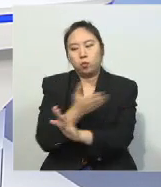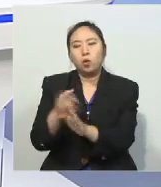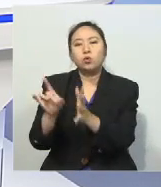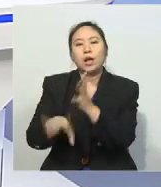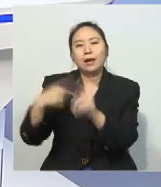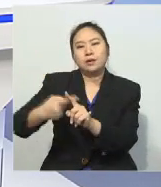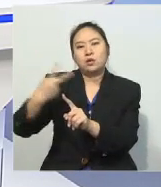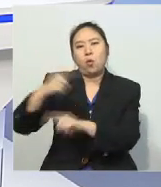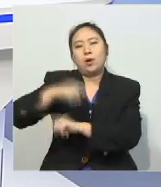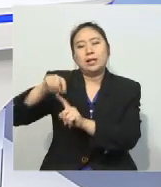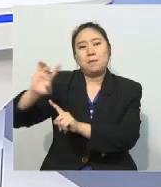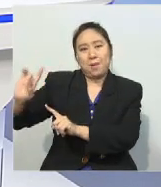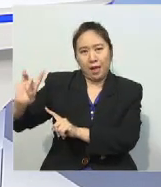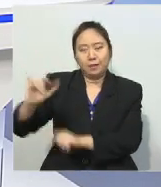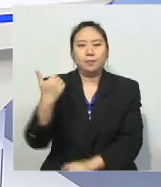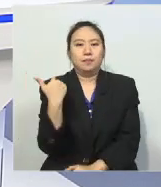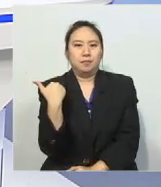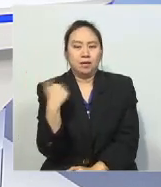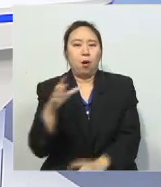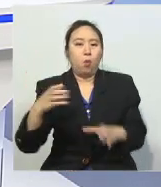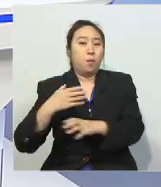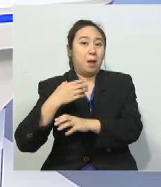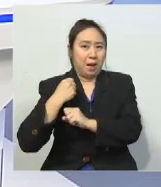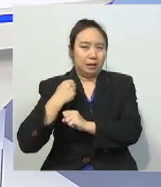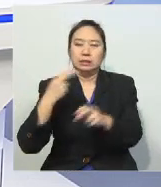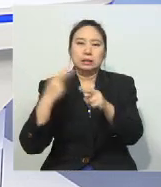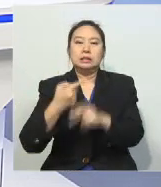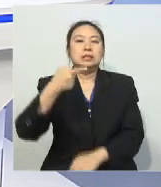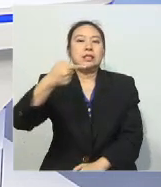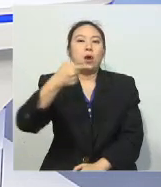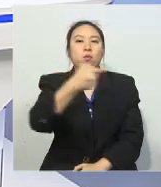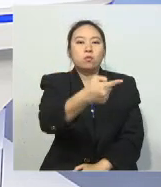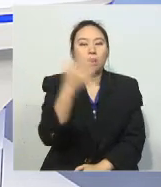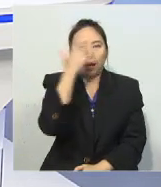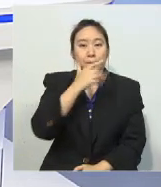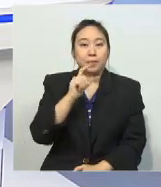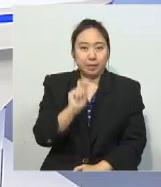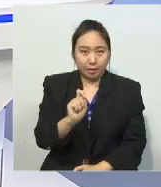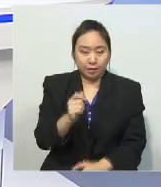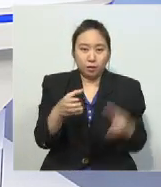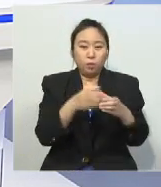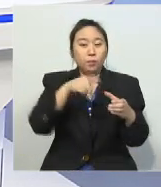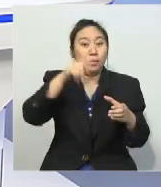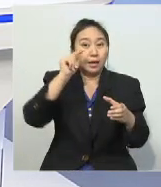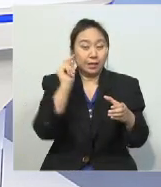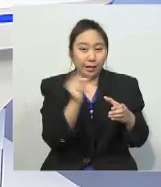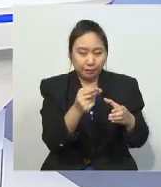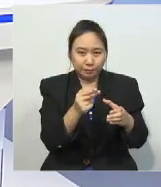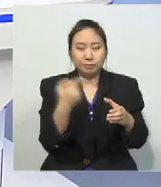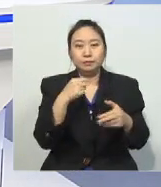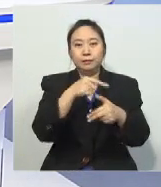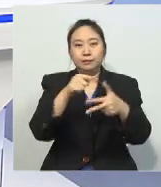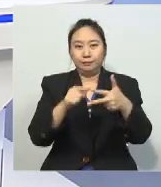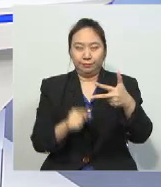ธ ์ ประชาธิปัตย์นี่เสนอคนเดียวเลยนะคุณสุพนัน ท์คุณอภิสิทธิ์เวชชาชีวะหัวหน้าพรรคนะ ครับขณะที่เพื่อไทยเองก็3แคนดิเดตที่